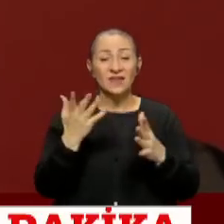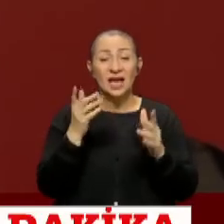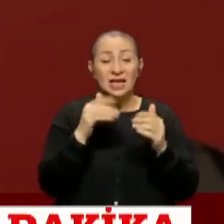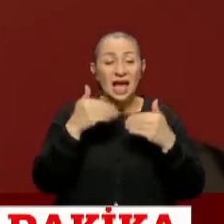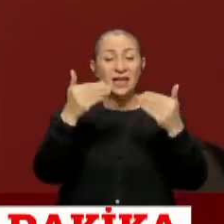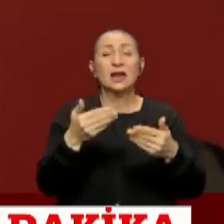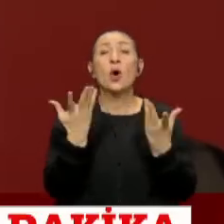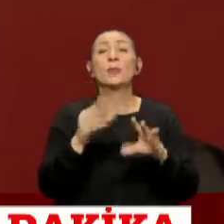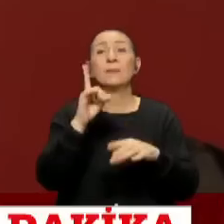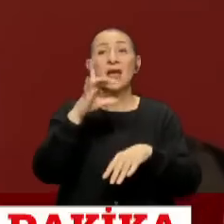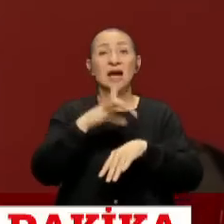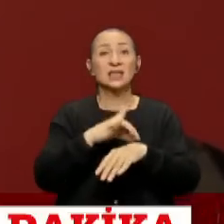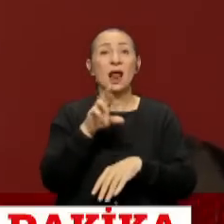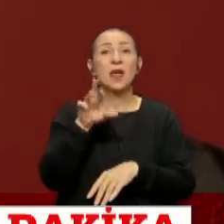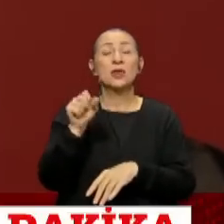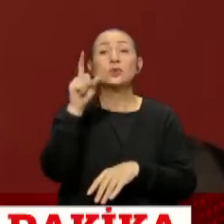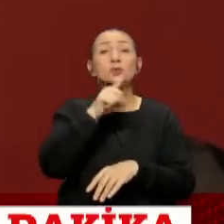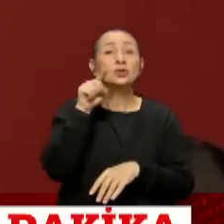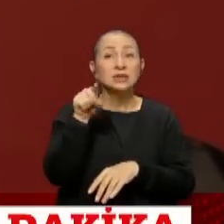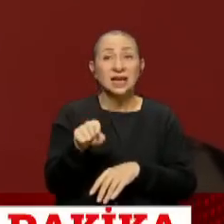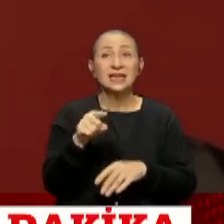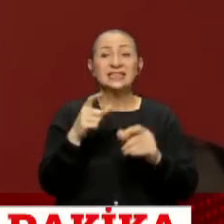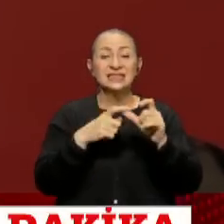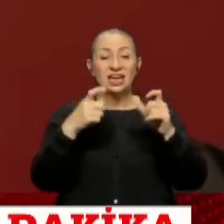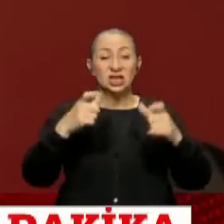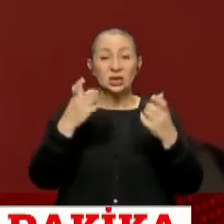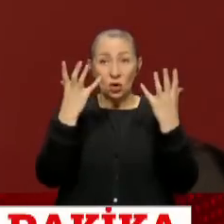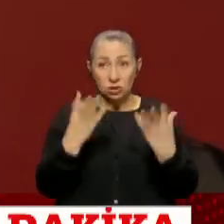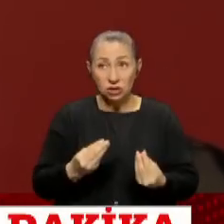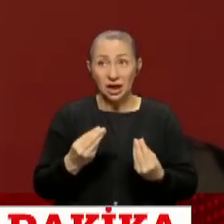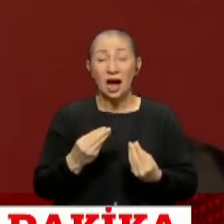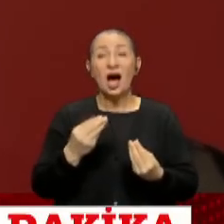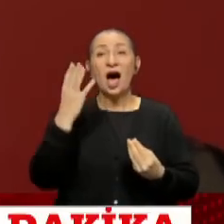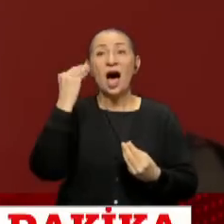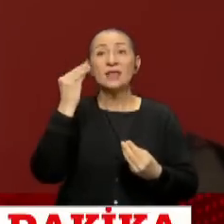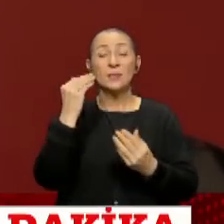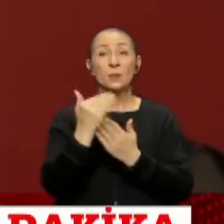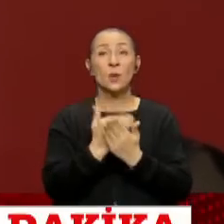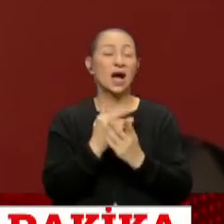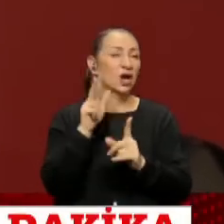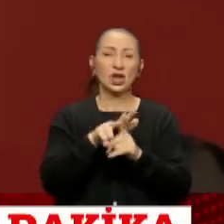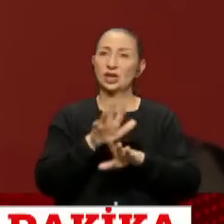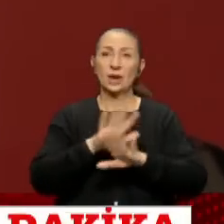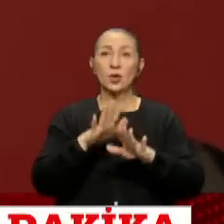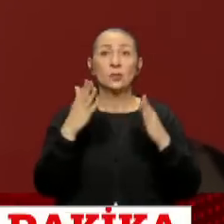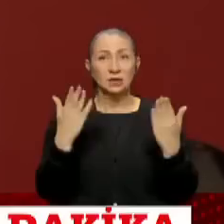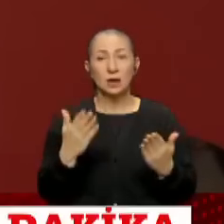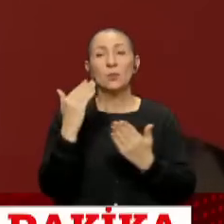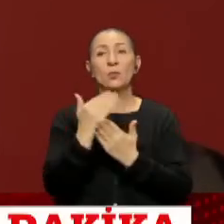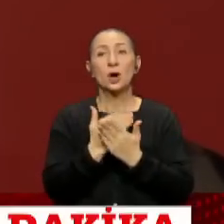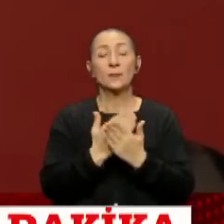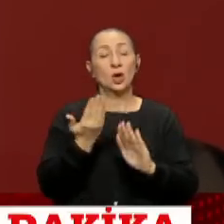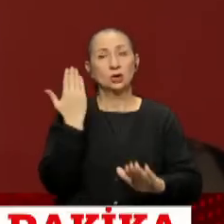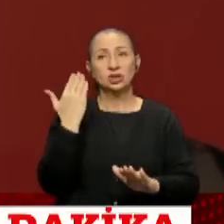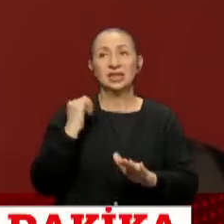etme durumumuzda olmadığı bir hastane randevum nedeniyle Saraçhane'de gerçekleştirilecek anlamlı programa katılamıyorum ki